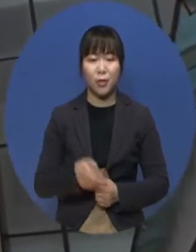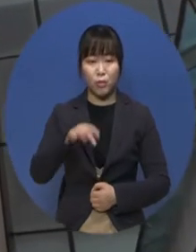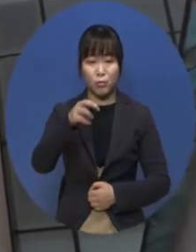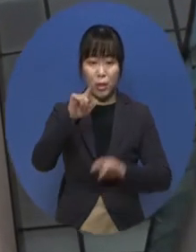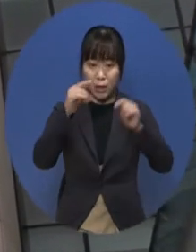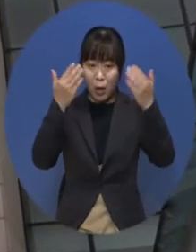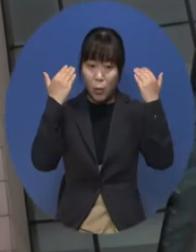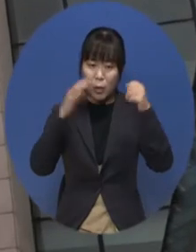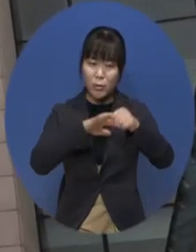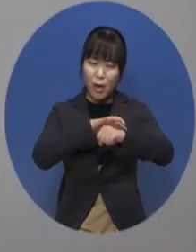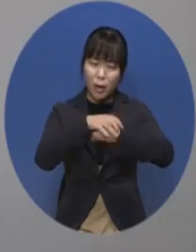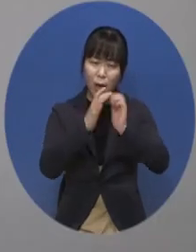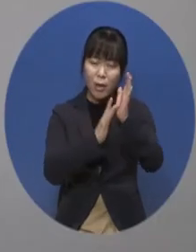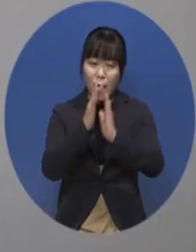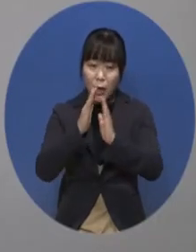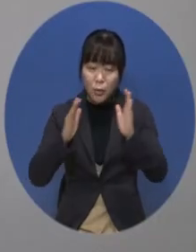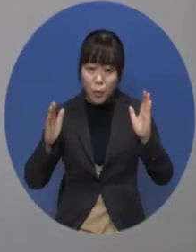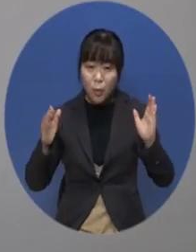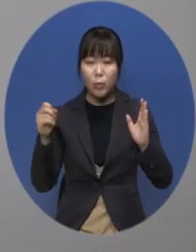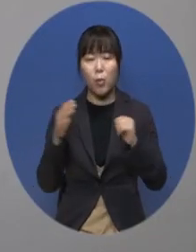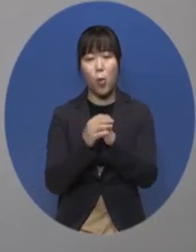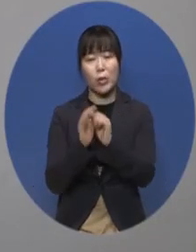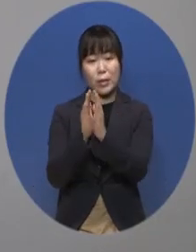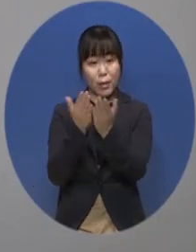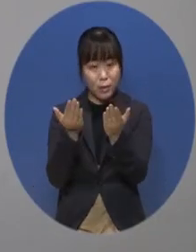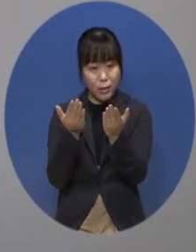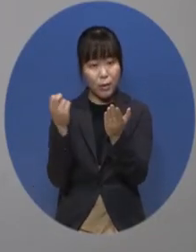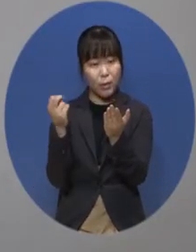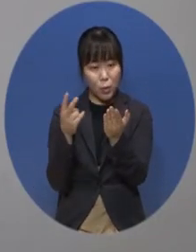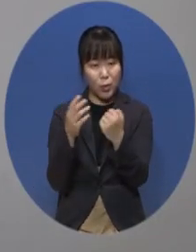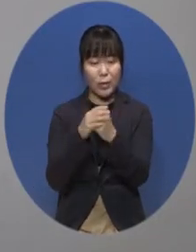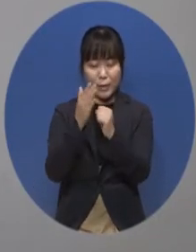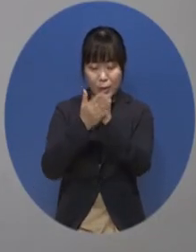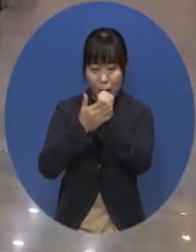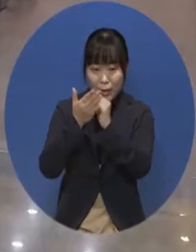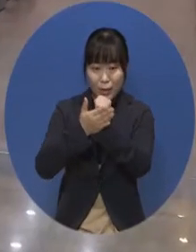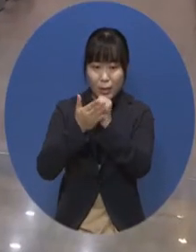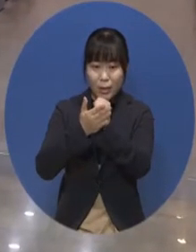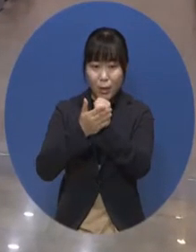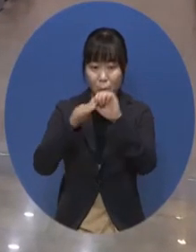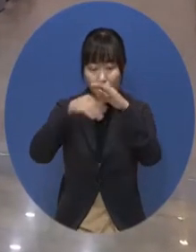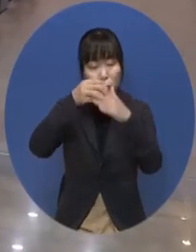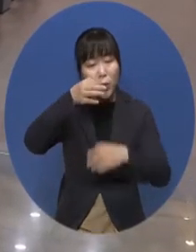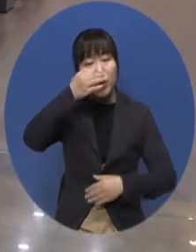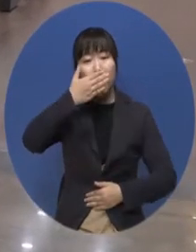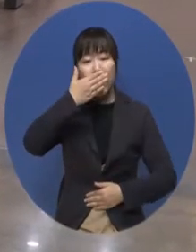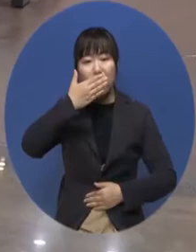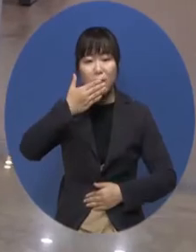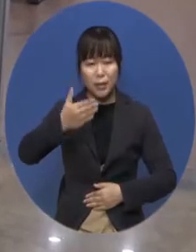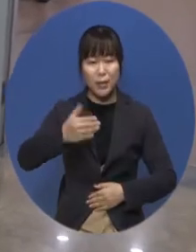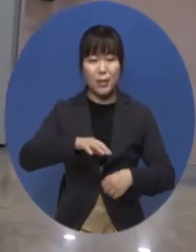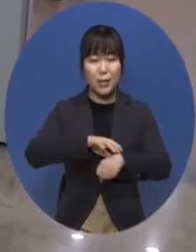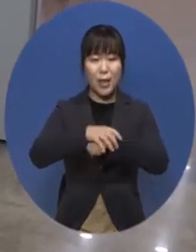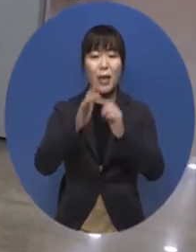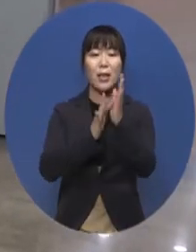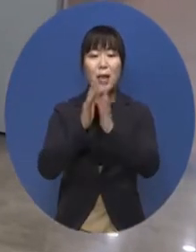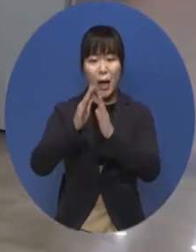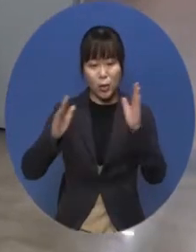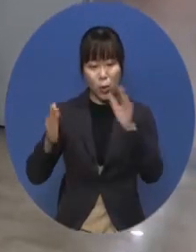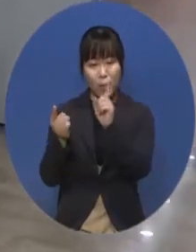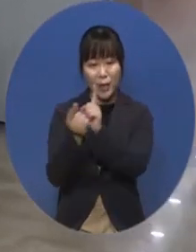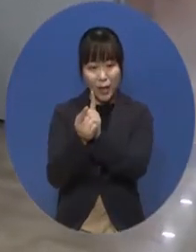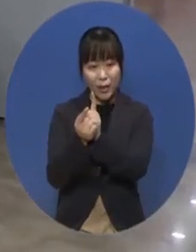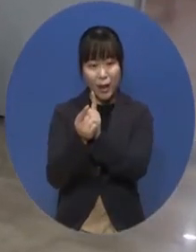순천대학교가 세계의 약초 표본과 약초 책자, 사진을 한눈에 감상할 수 있는 세계의 약초를